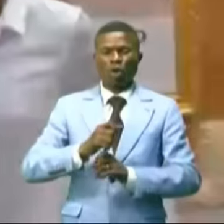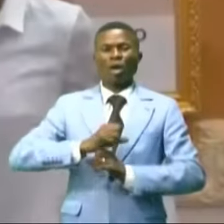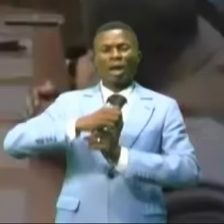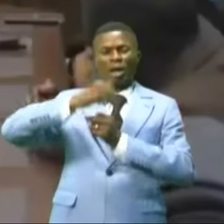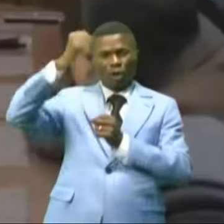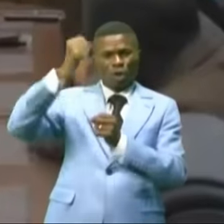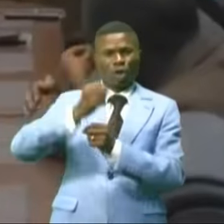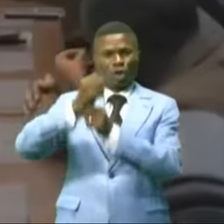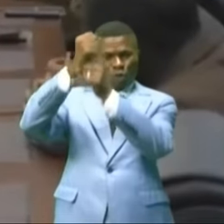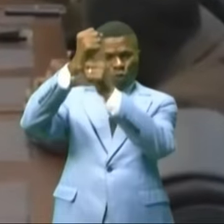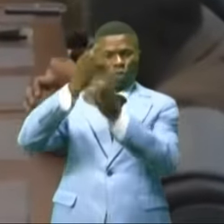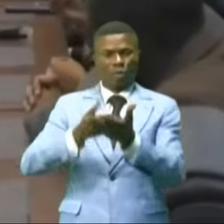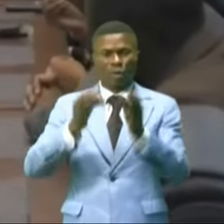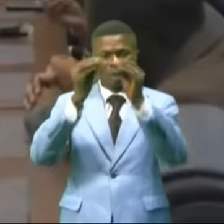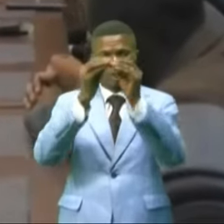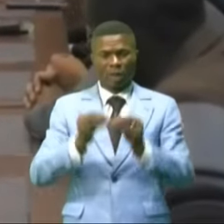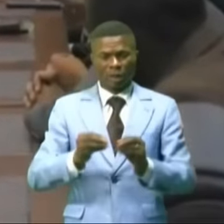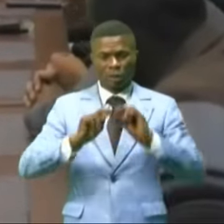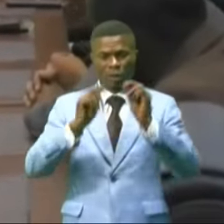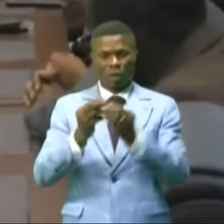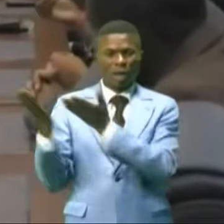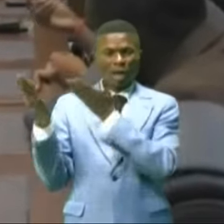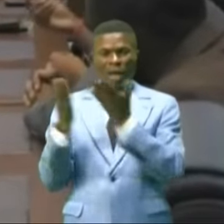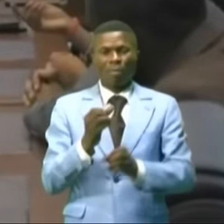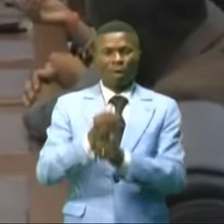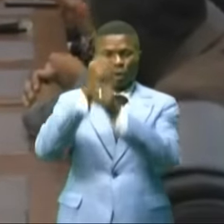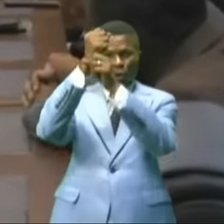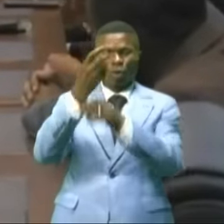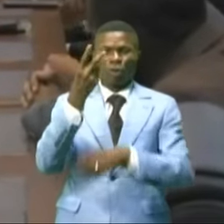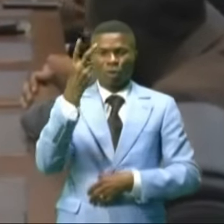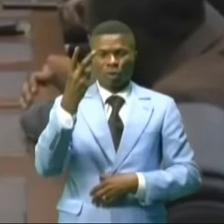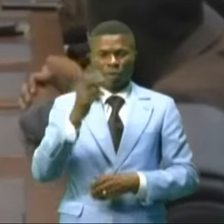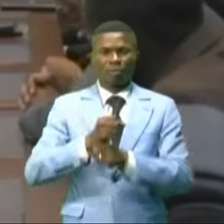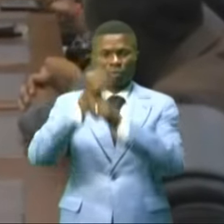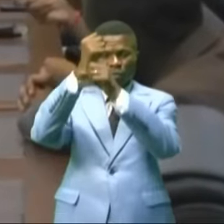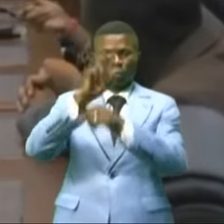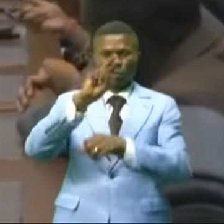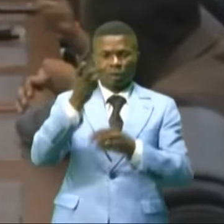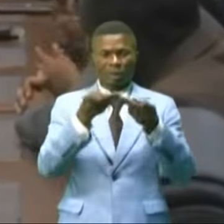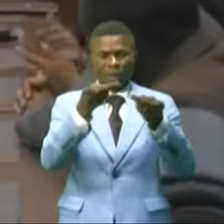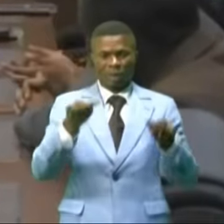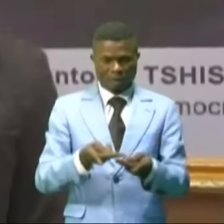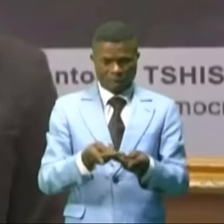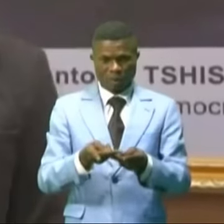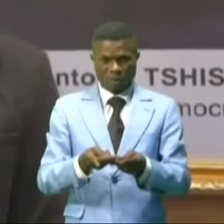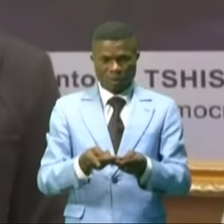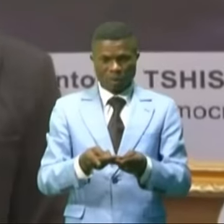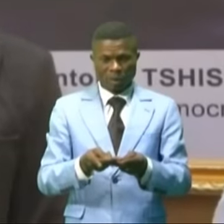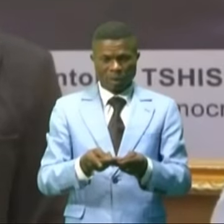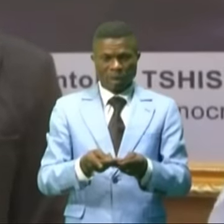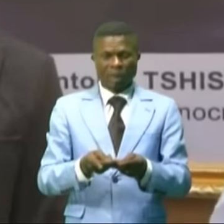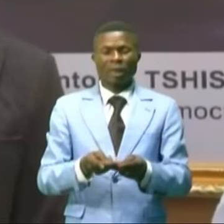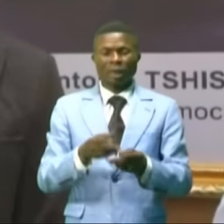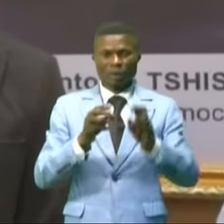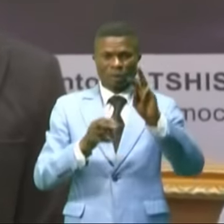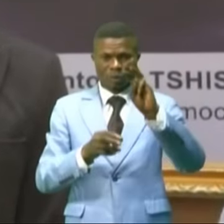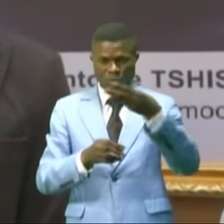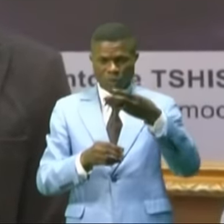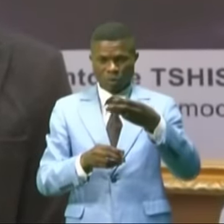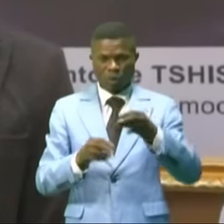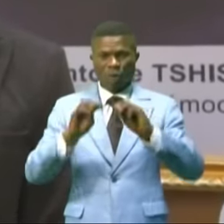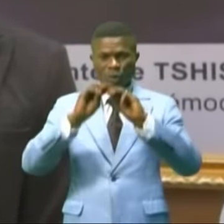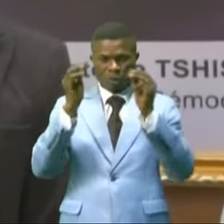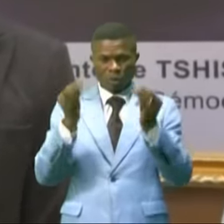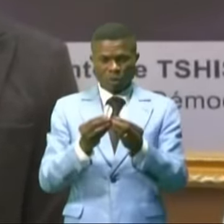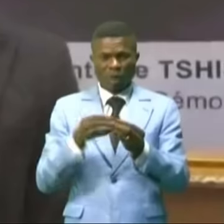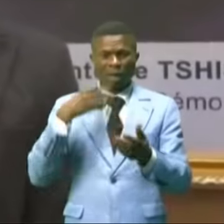trophée. Au total, l'équipe ramène deux trophées. D'abord, les trophées de la deuxième place qui a primé l'équipe parce qu'elle